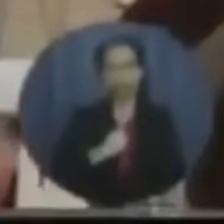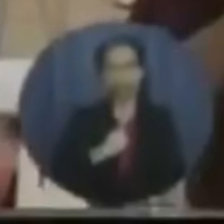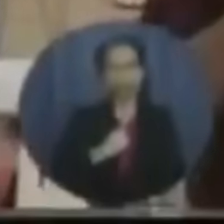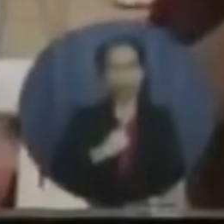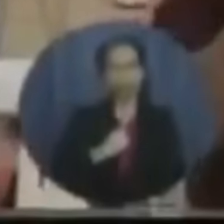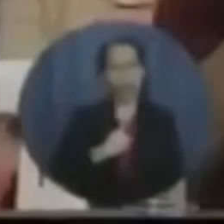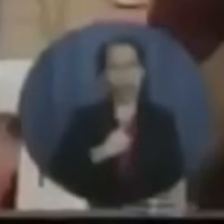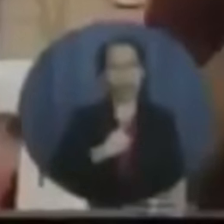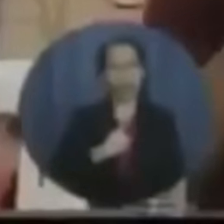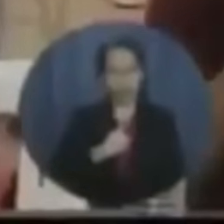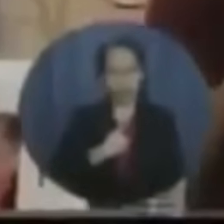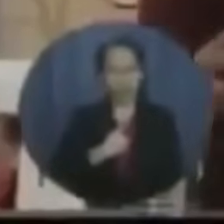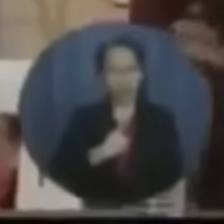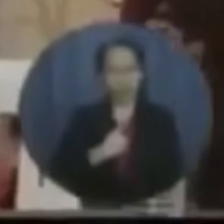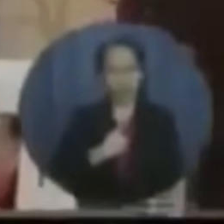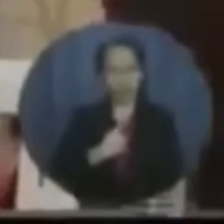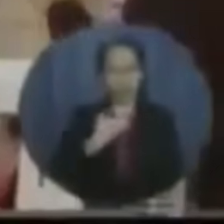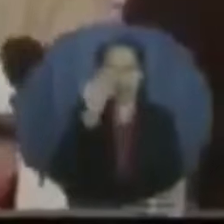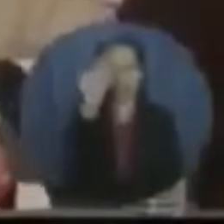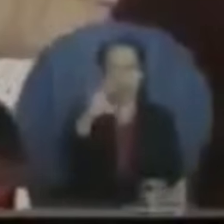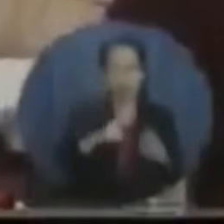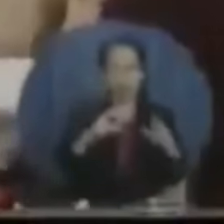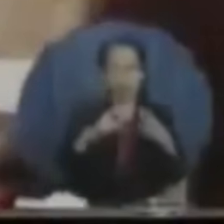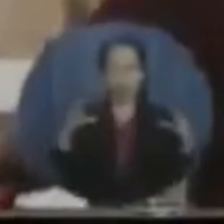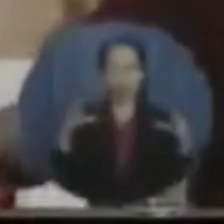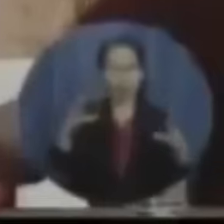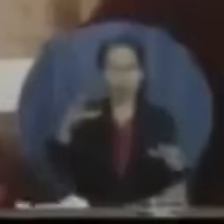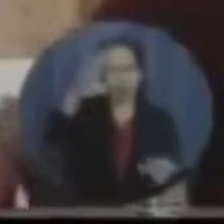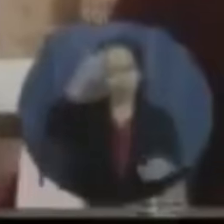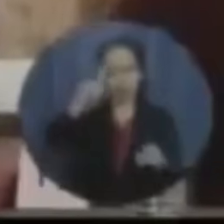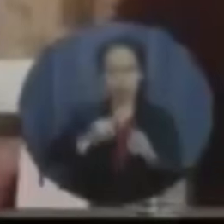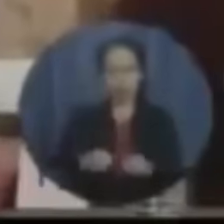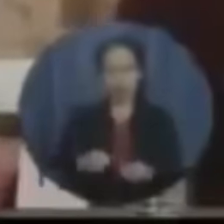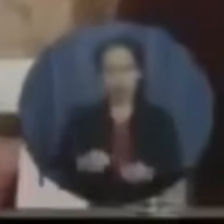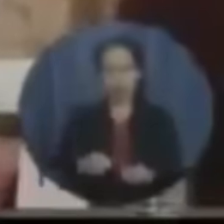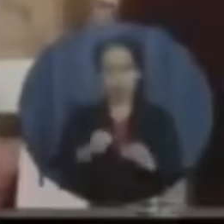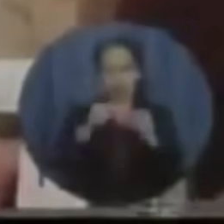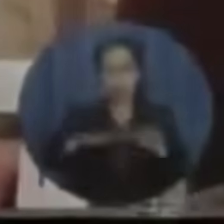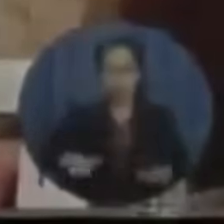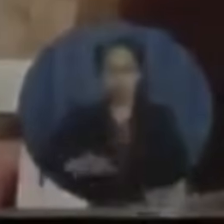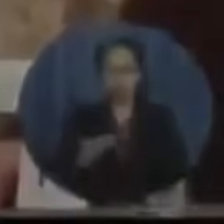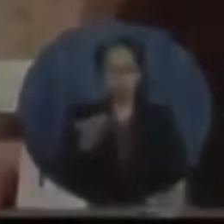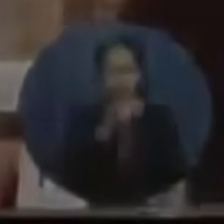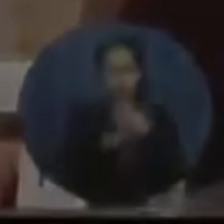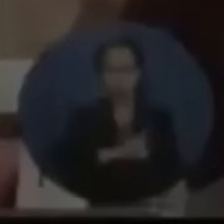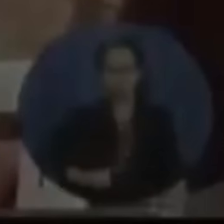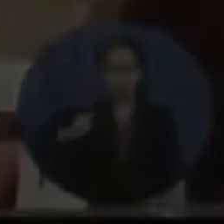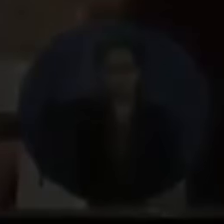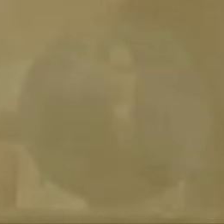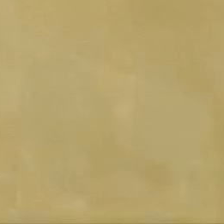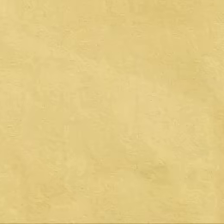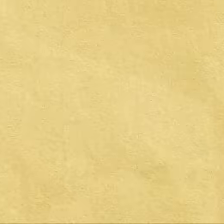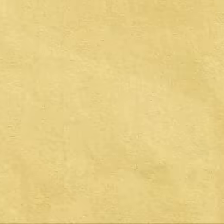Ilang po, maraming salamat. Maraming salamat, kapatid, sa pagdalo. Pagpalaing kanawa ng Panginoon, pati ang